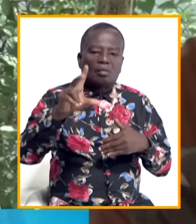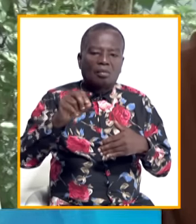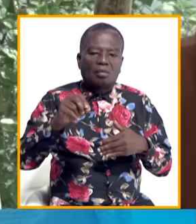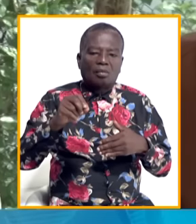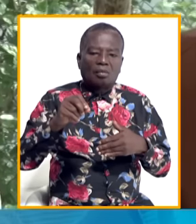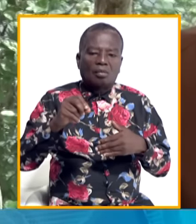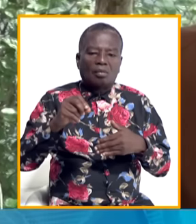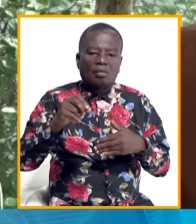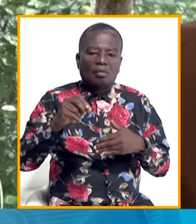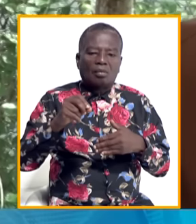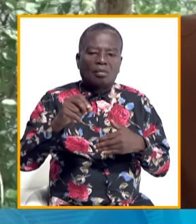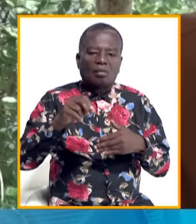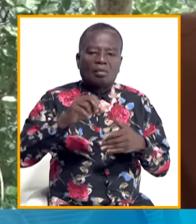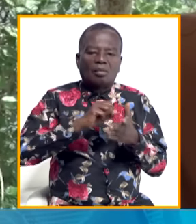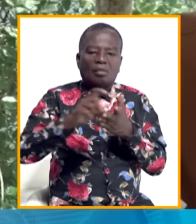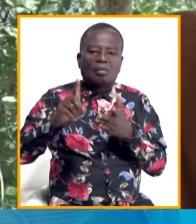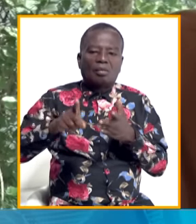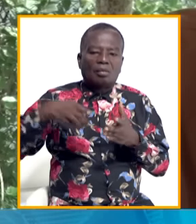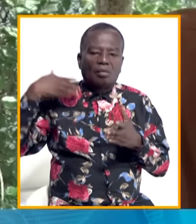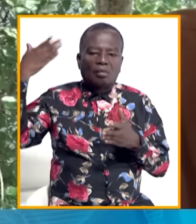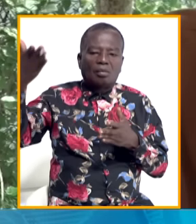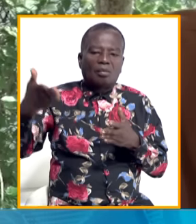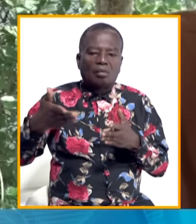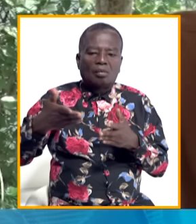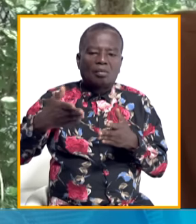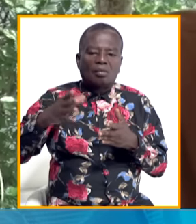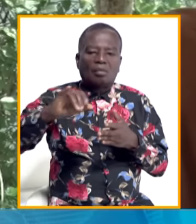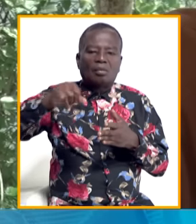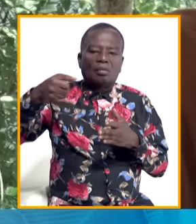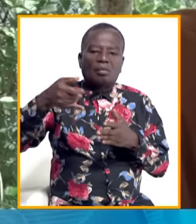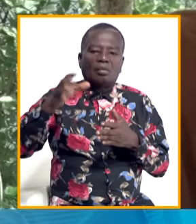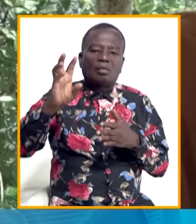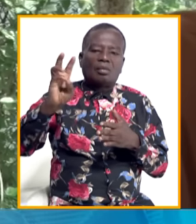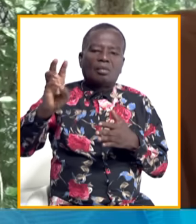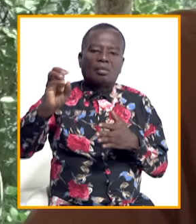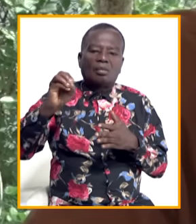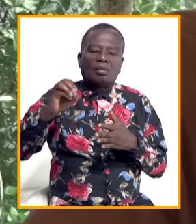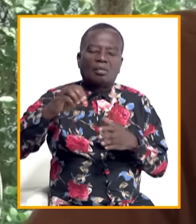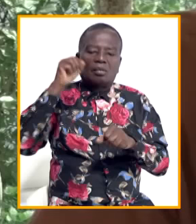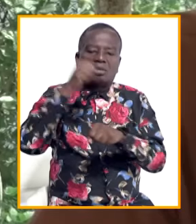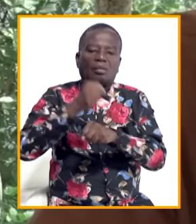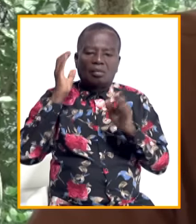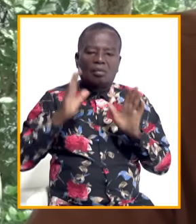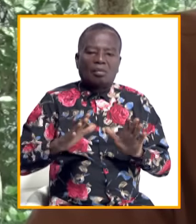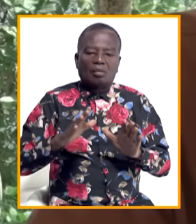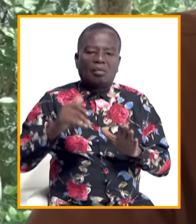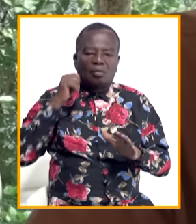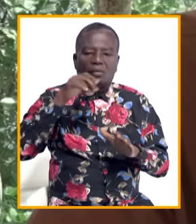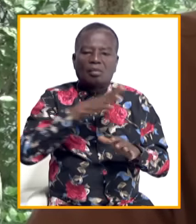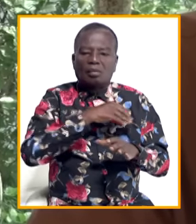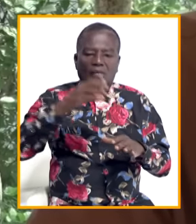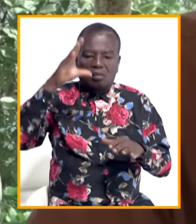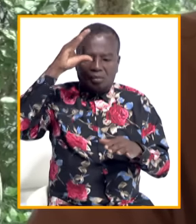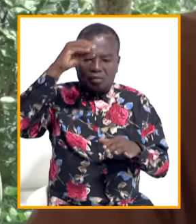points. Et la semaine prochaine, le J60, le vainqueur de l'épreuve vainqueur filles-garçons